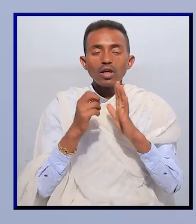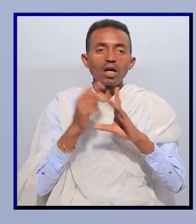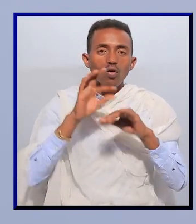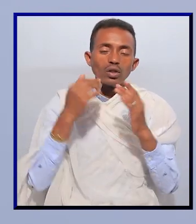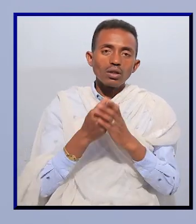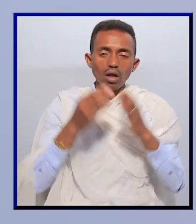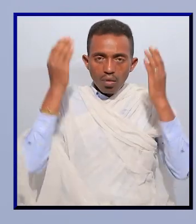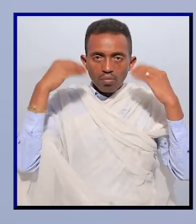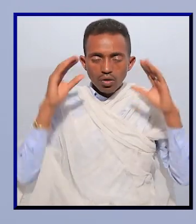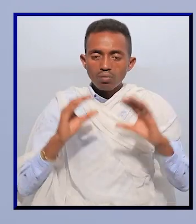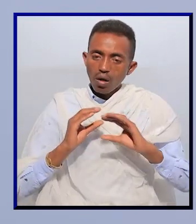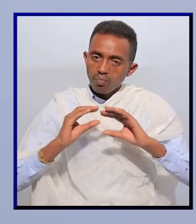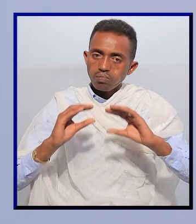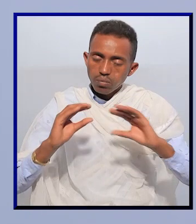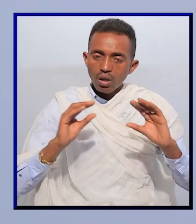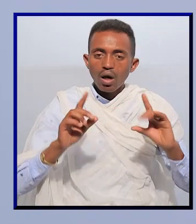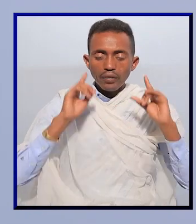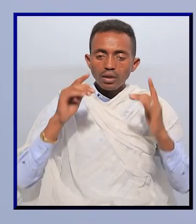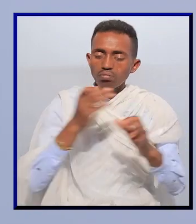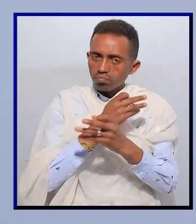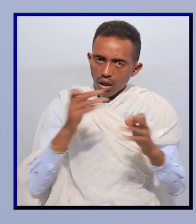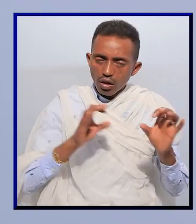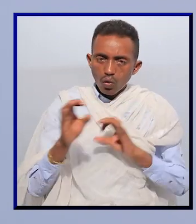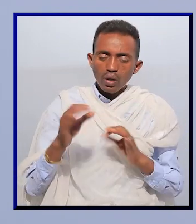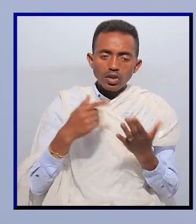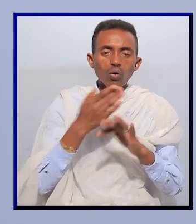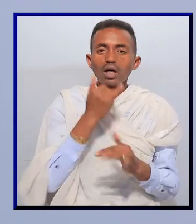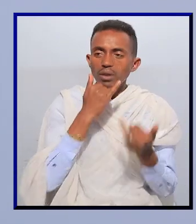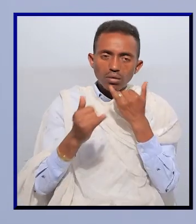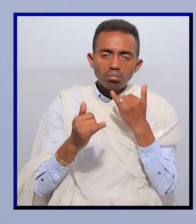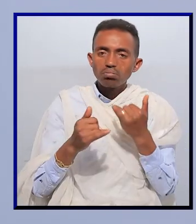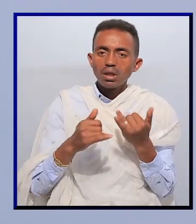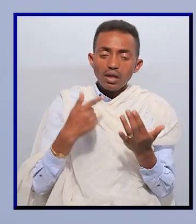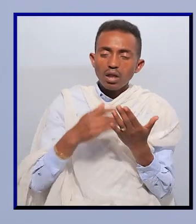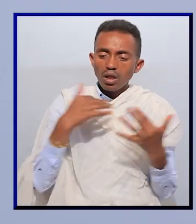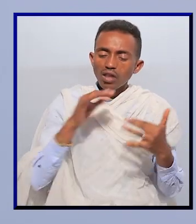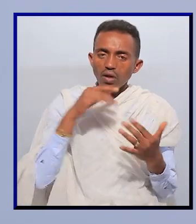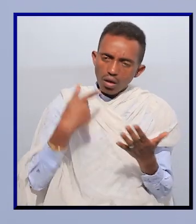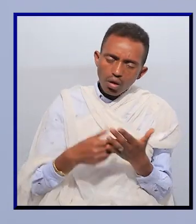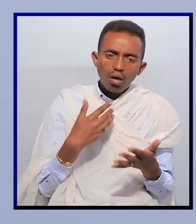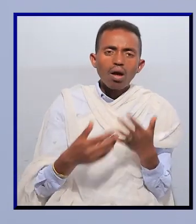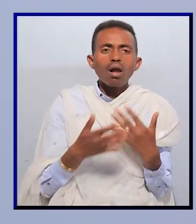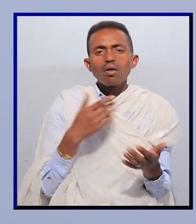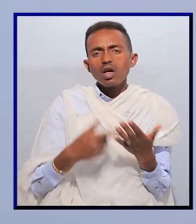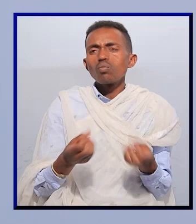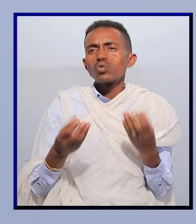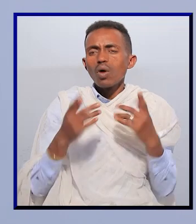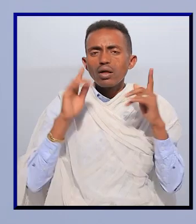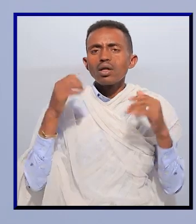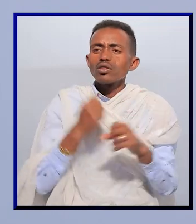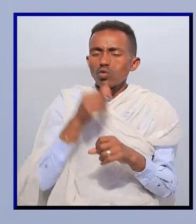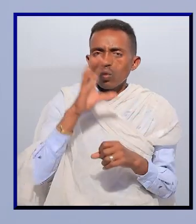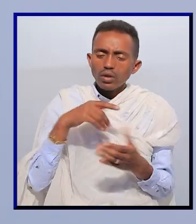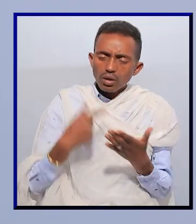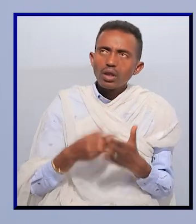የአባቶች የወንጌል መምህራን ኃጢያት መሆኑን በደንብ ቀስ አድርገው እንዳትበረግግ እንዳትፈራ በማሳየት ይሄ ቀላል ነው ብዙ ኃጢያት